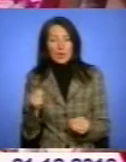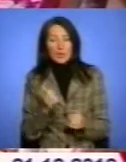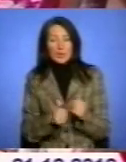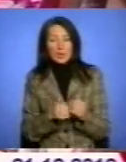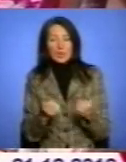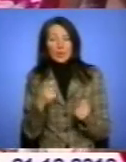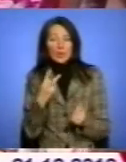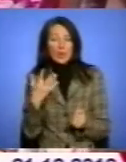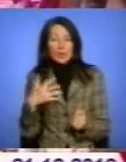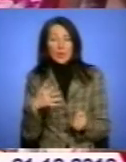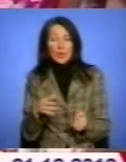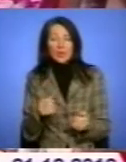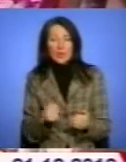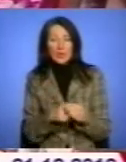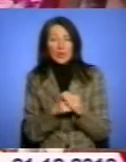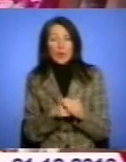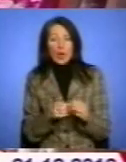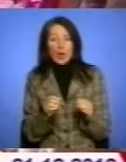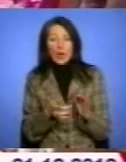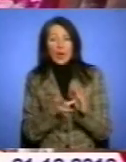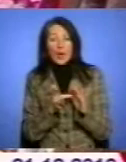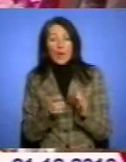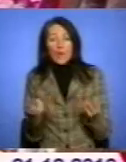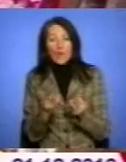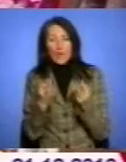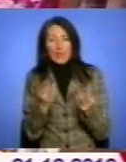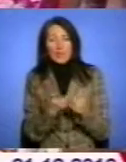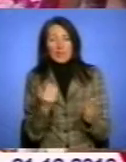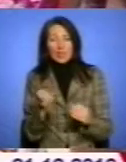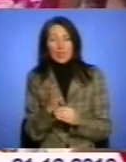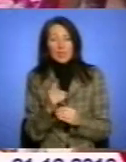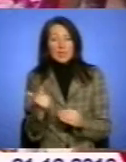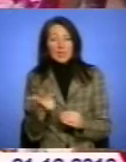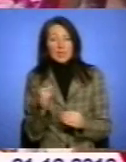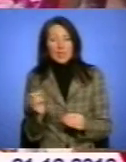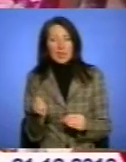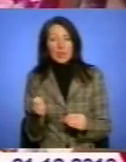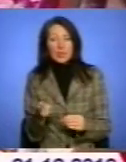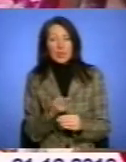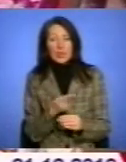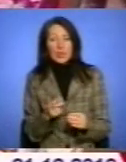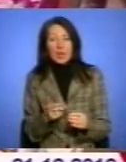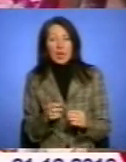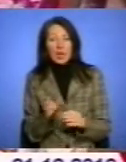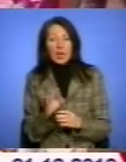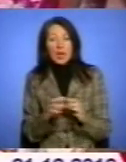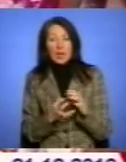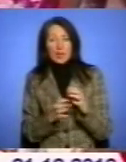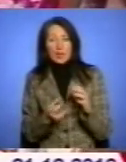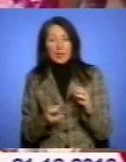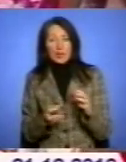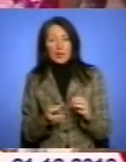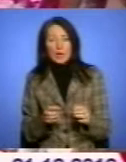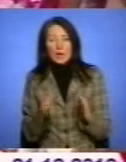по 2,50 в основному. Вогники йдуть від 14 гривень, це вже за 100 лампочок. Тож беруть на маленькі ялиночки